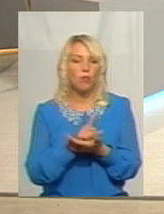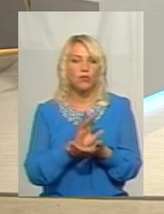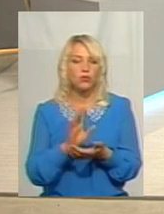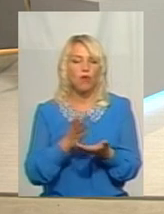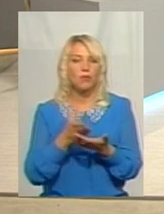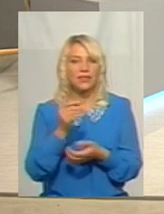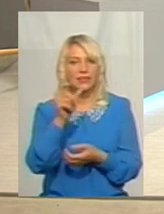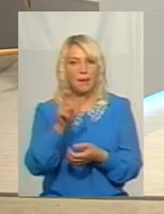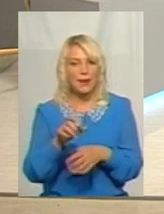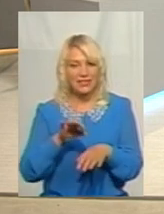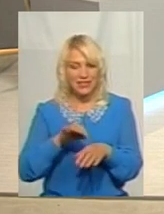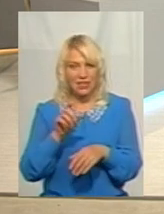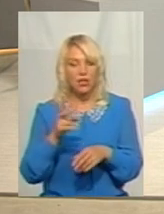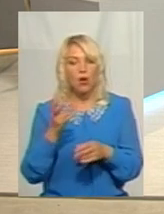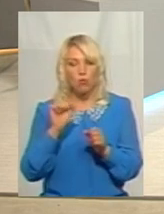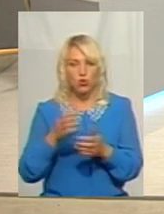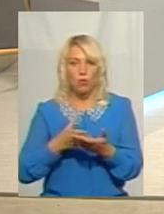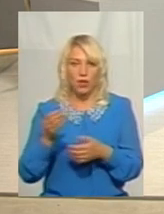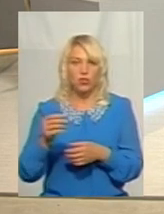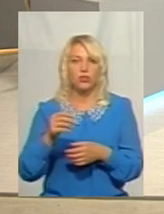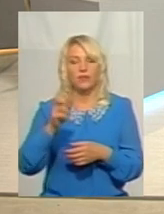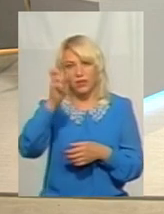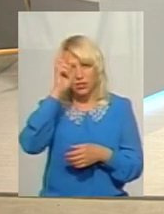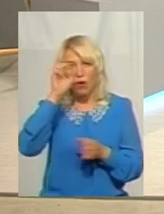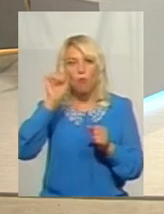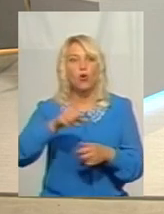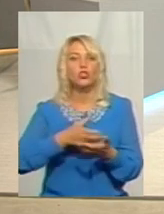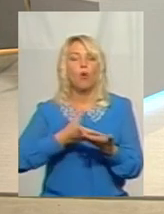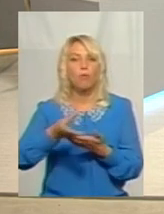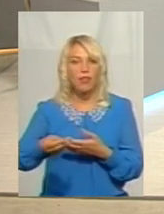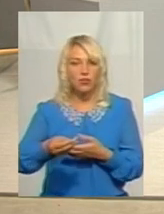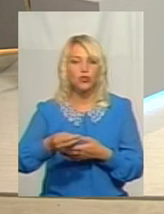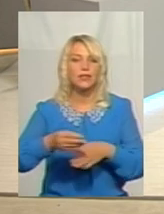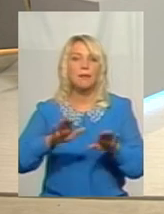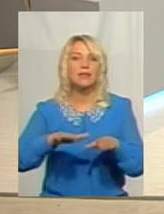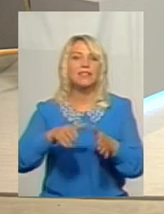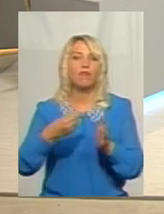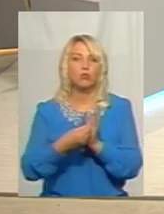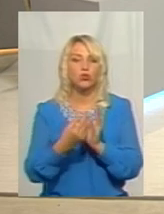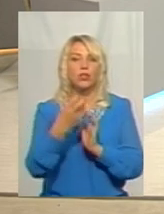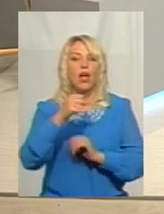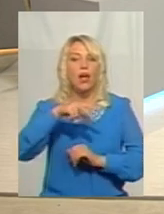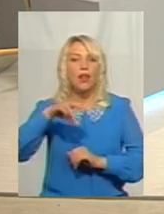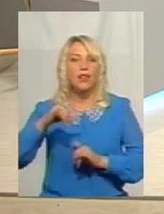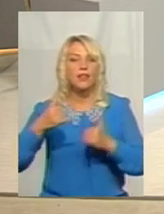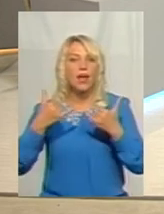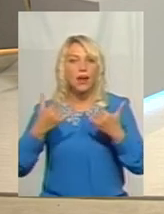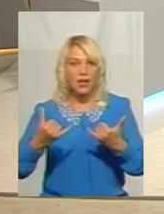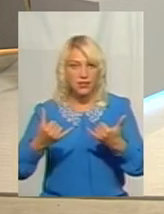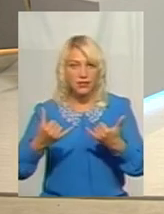платити пацієнт, це може оплачувати держава, це може оплачувати місцевий бюджет. Але наразі